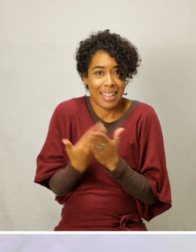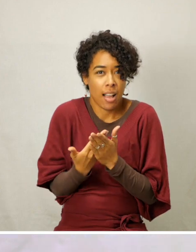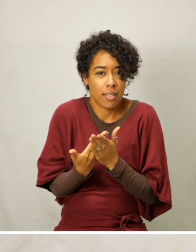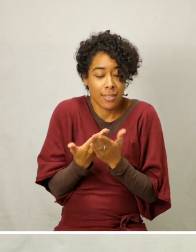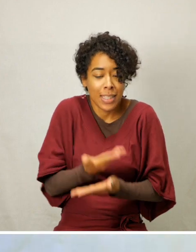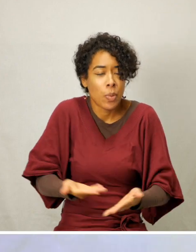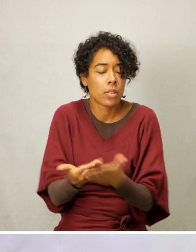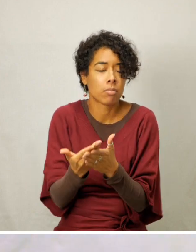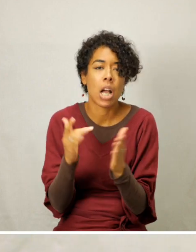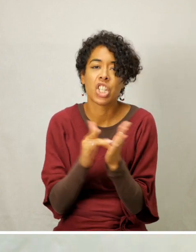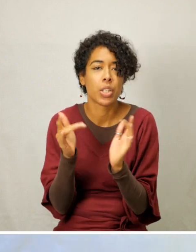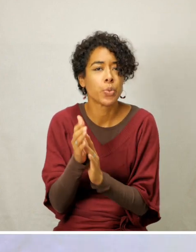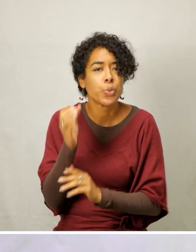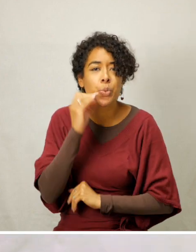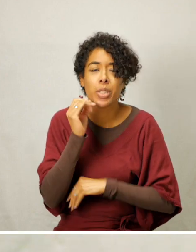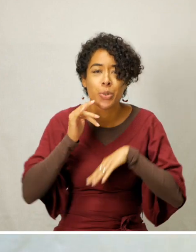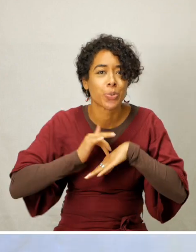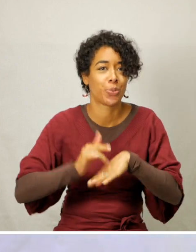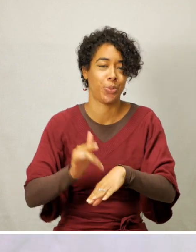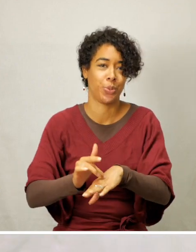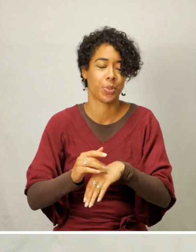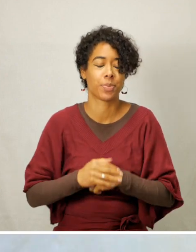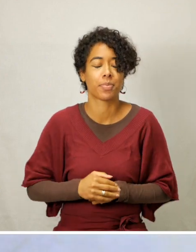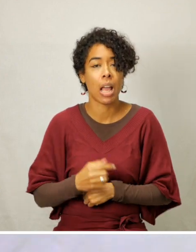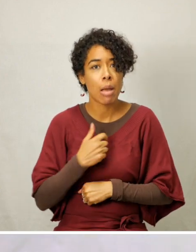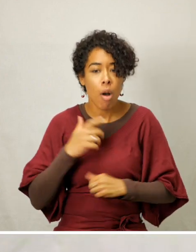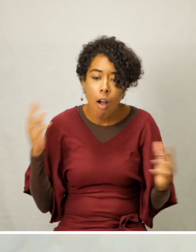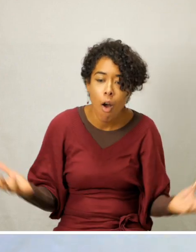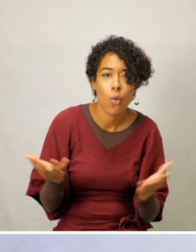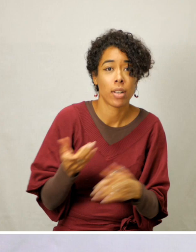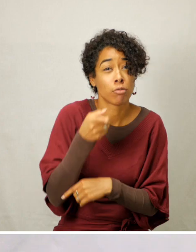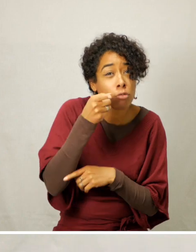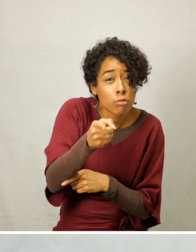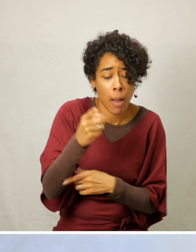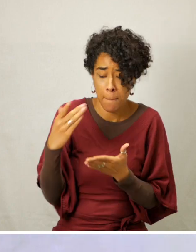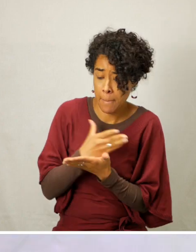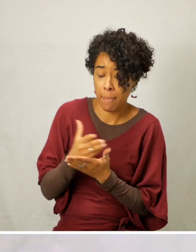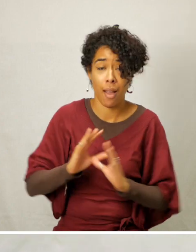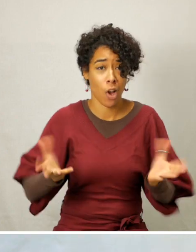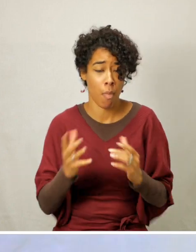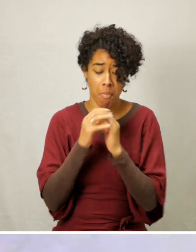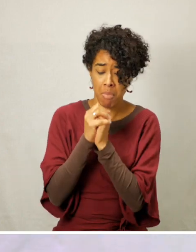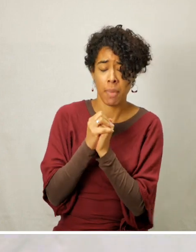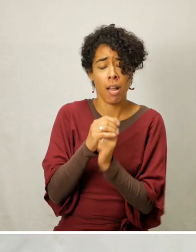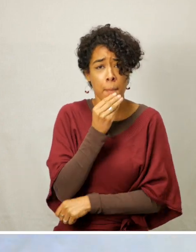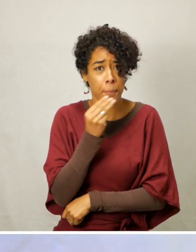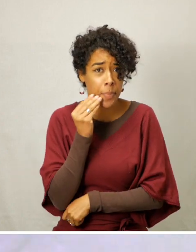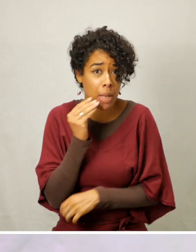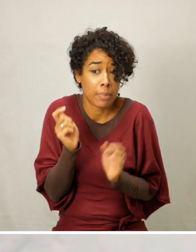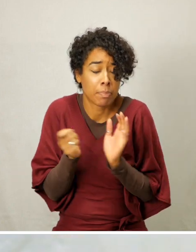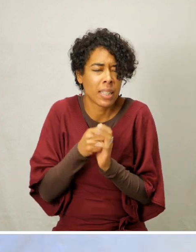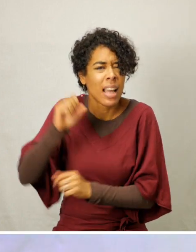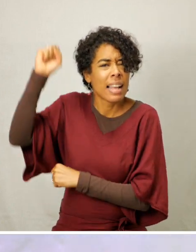vraiment t'encourager à chercher la face de Dieu, à te préparer dans le jeûne et la prière, à écouter le Saint-Esprit quand il va te pousser à avoir ces